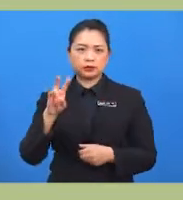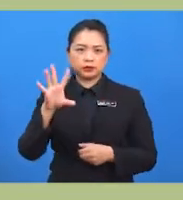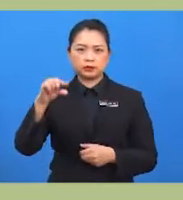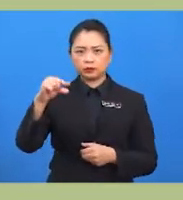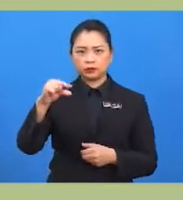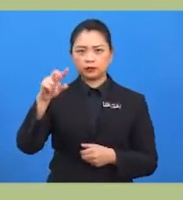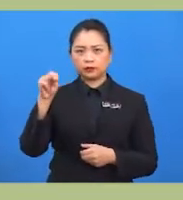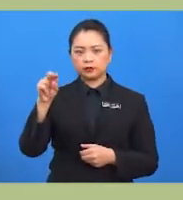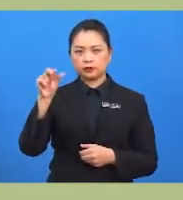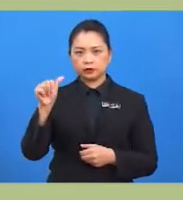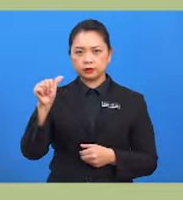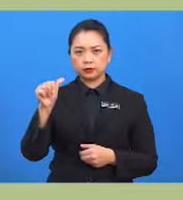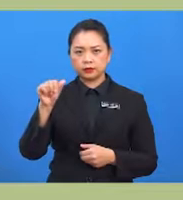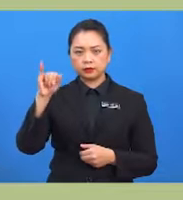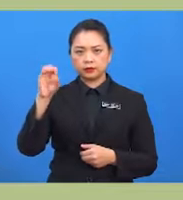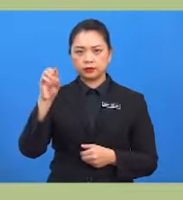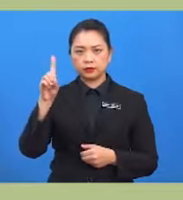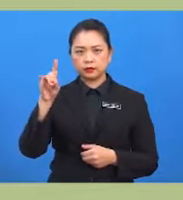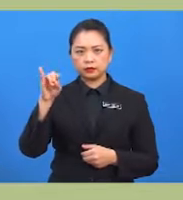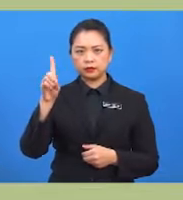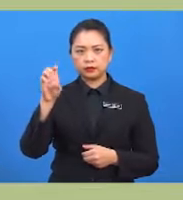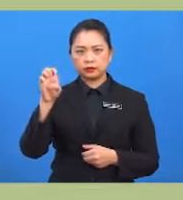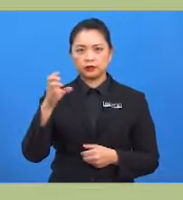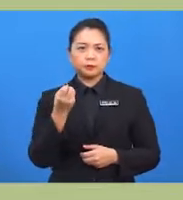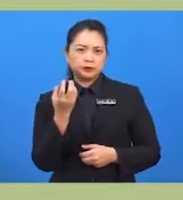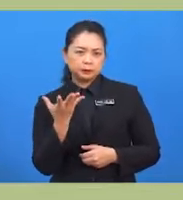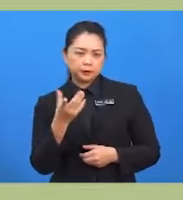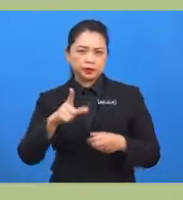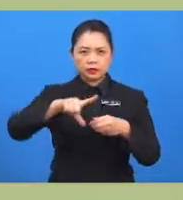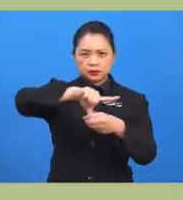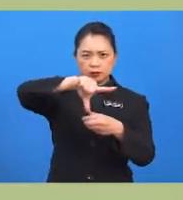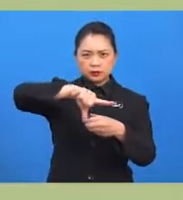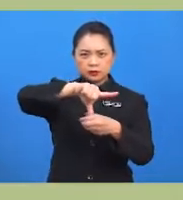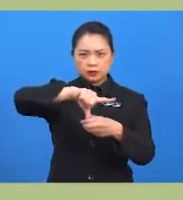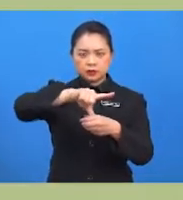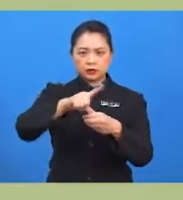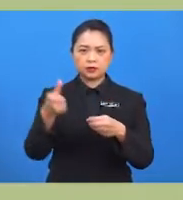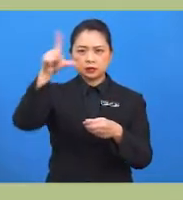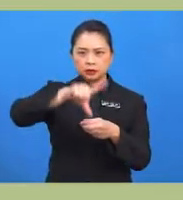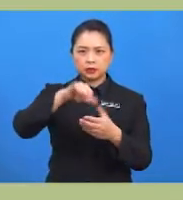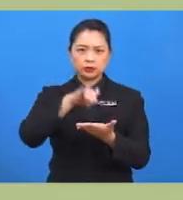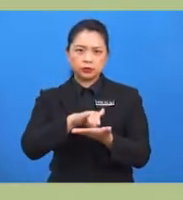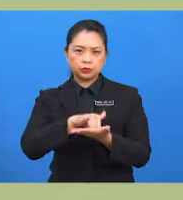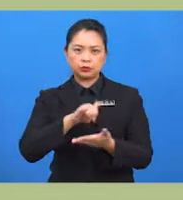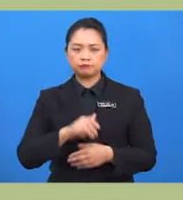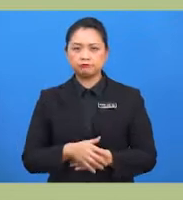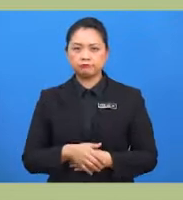75 gram natrium iodida berapakah kepekatan larutan tersebut